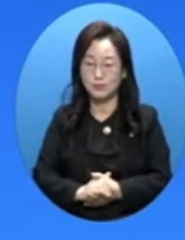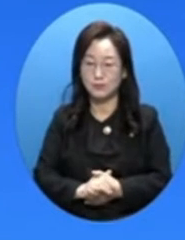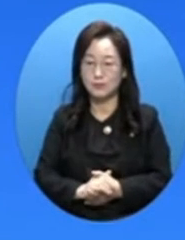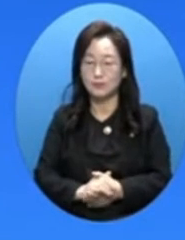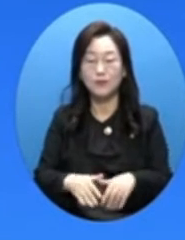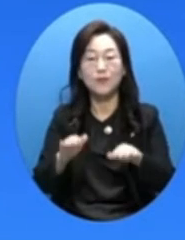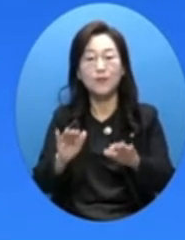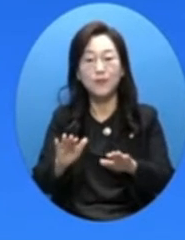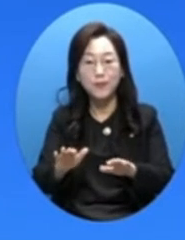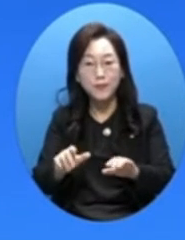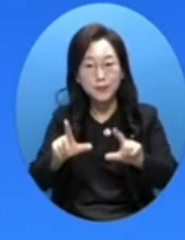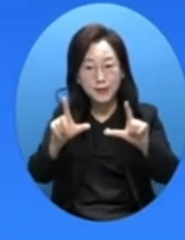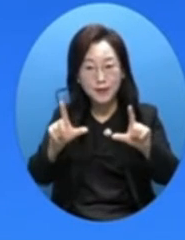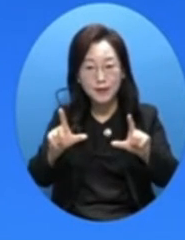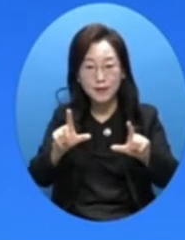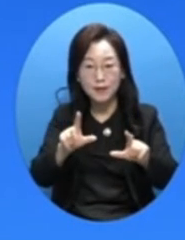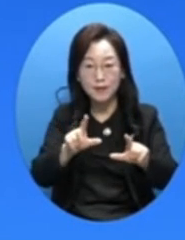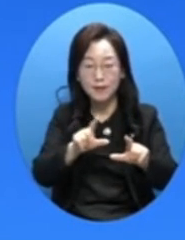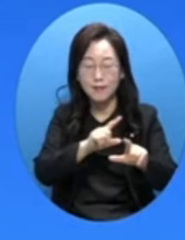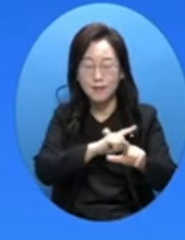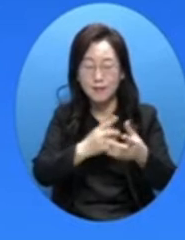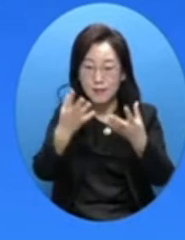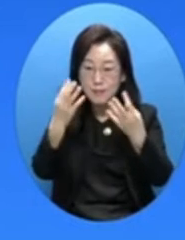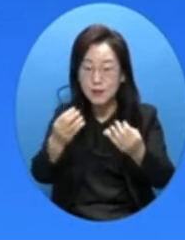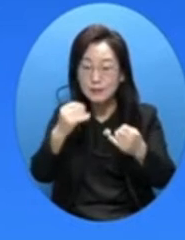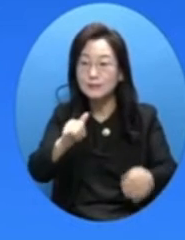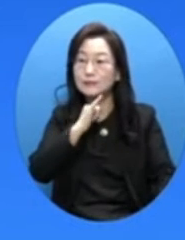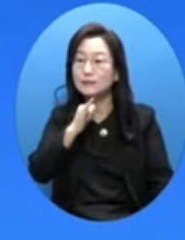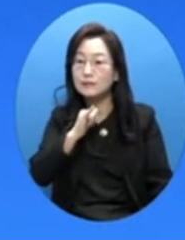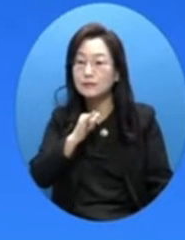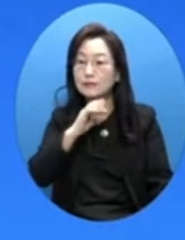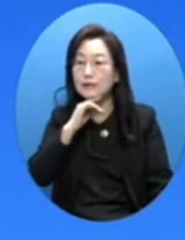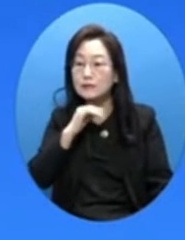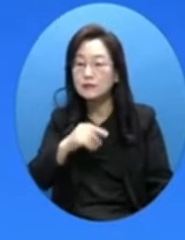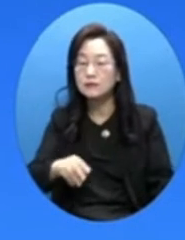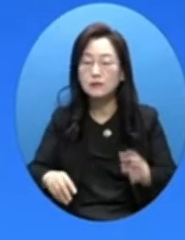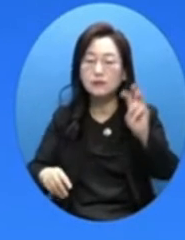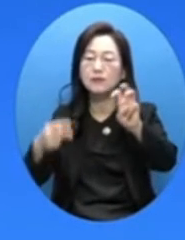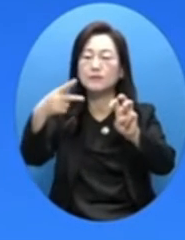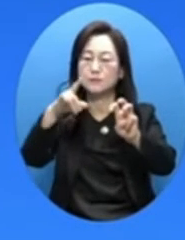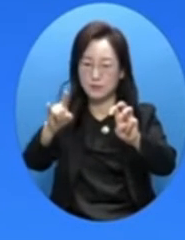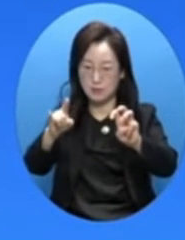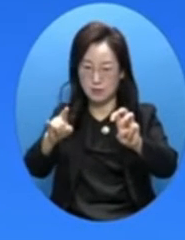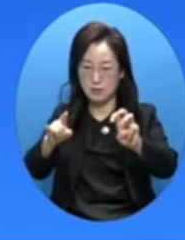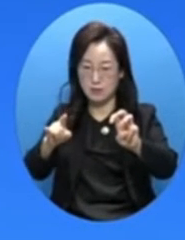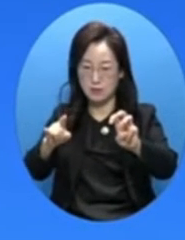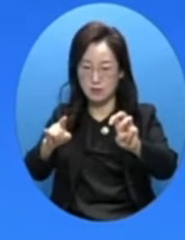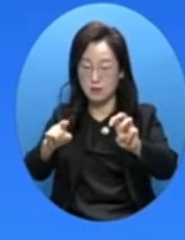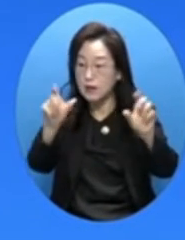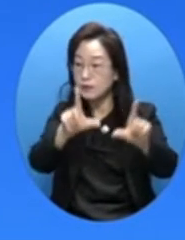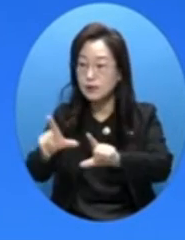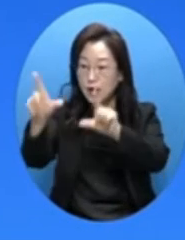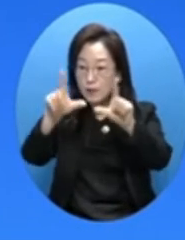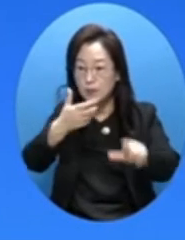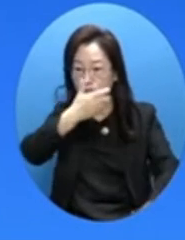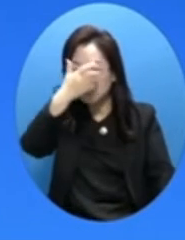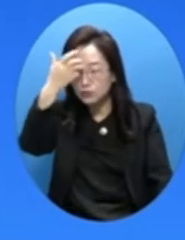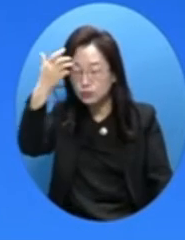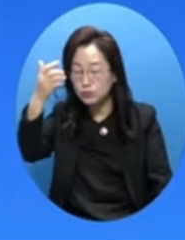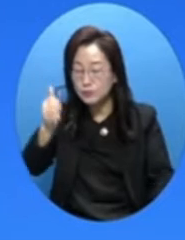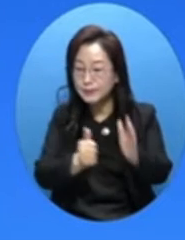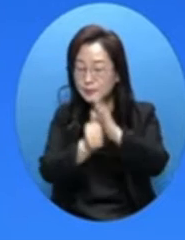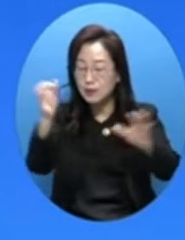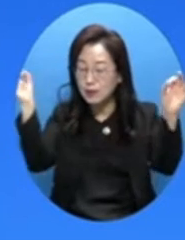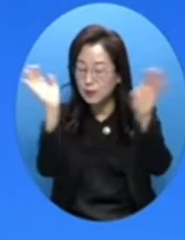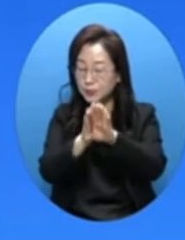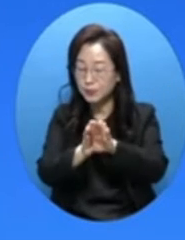올해 가장 많이 자살한 층이 30대라고 하는데 그들이 삶의 꿈과 희망을 잃어버려서 스스로